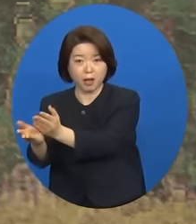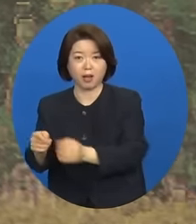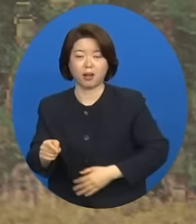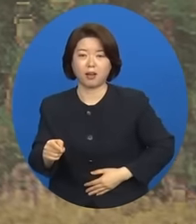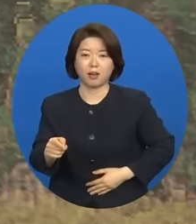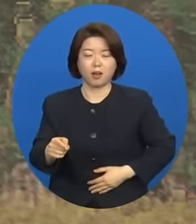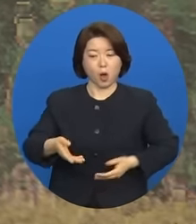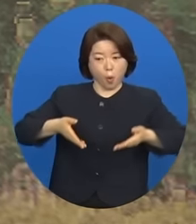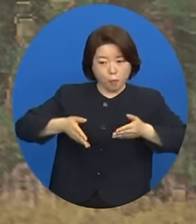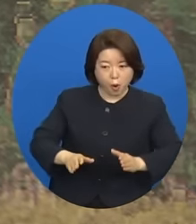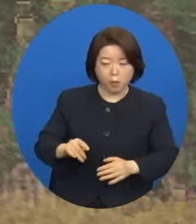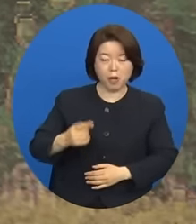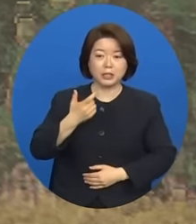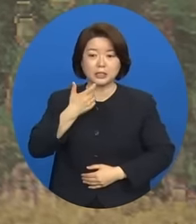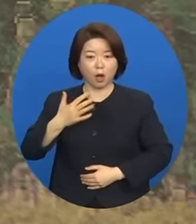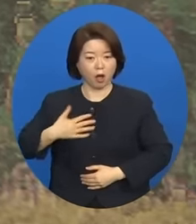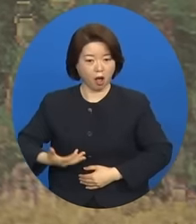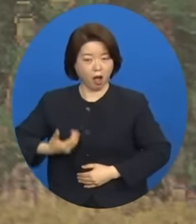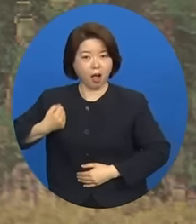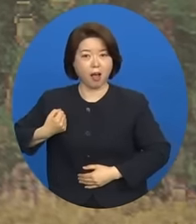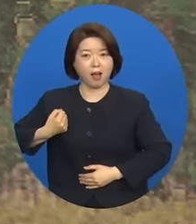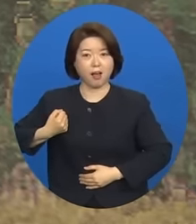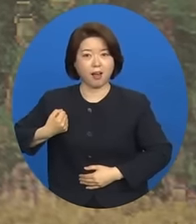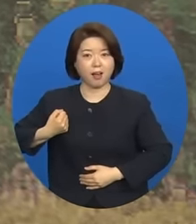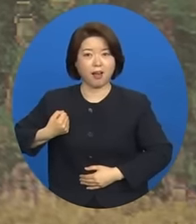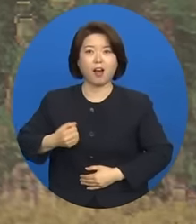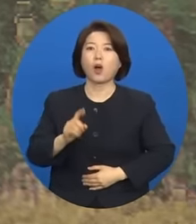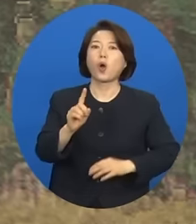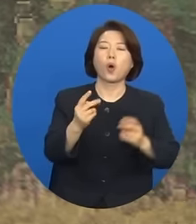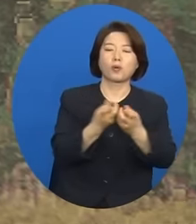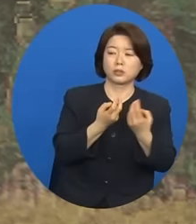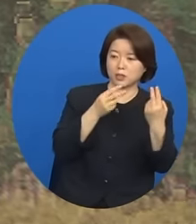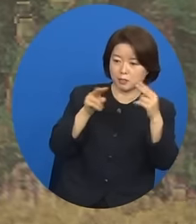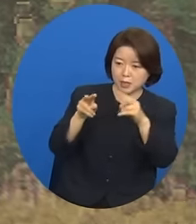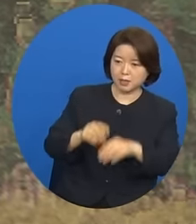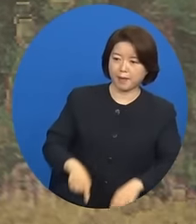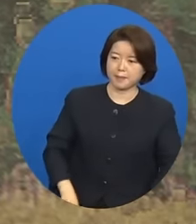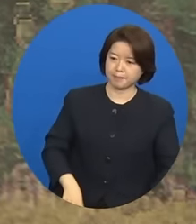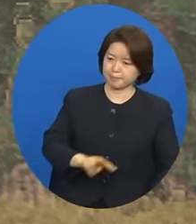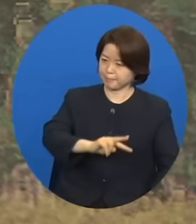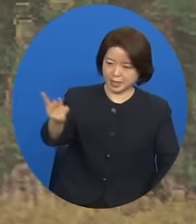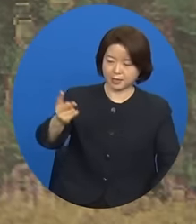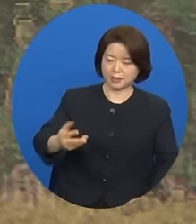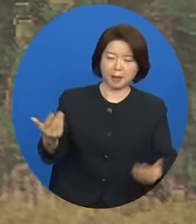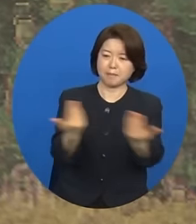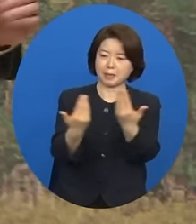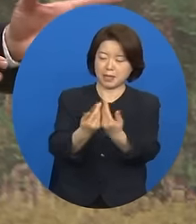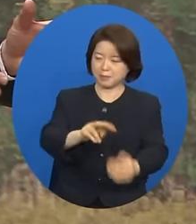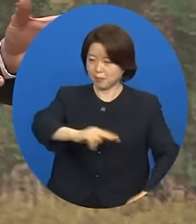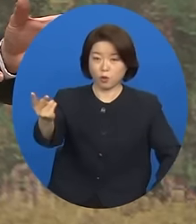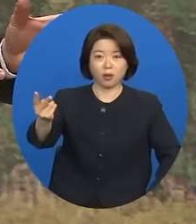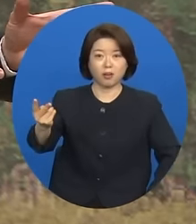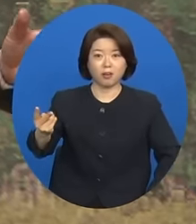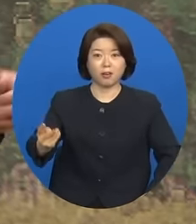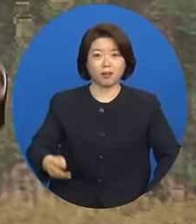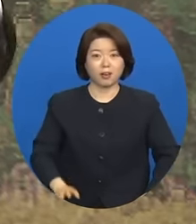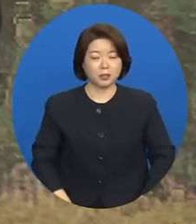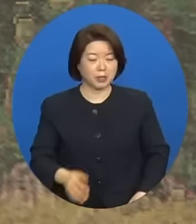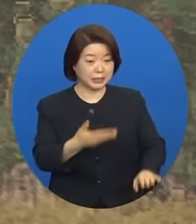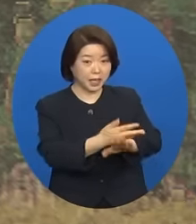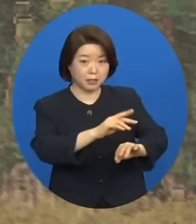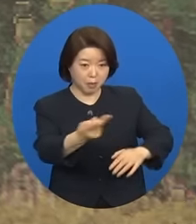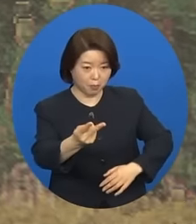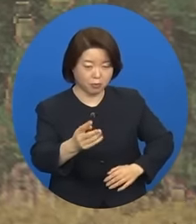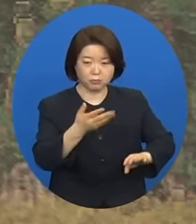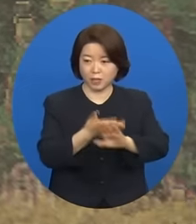낳는 것마다 야곱에게 유리한 것이 되니까 어떻게 해요? 라반이 기준을 바꿔버려요. 반대로 하자. 뭐 이런 식으로 이번에는 뭐 다른 걸로 하자. 이번엔